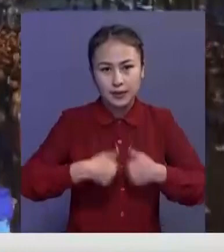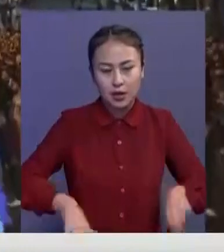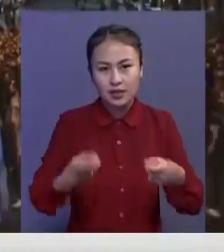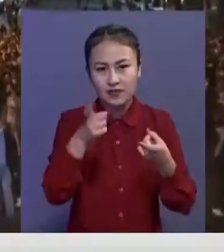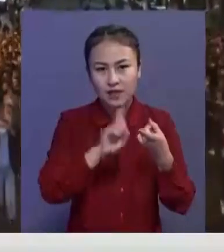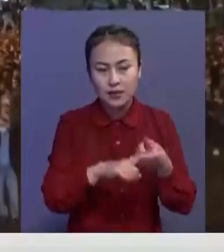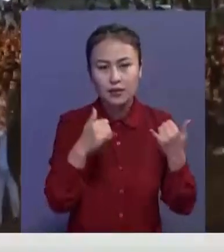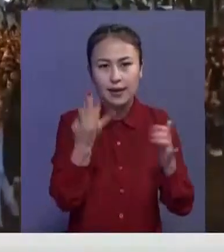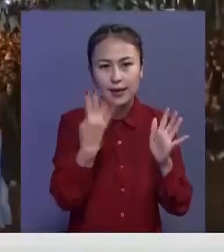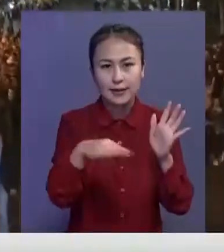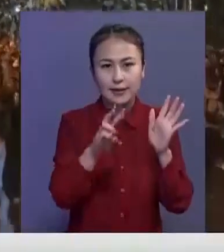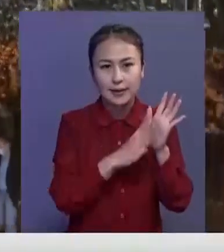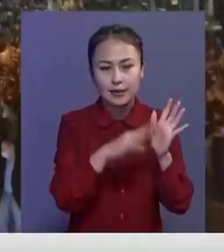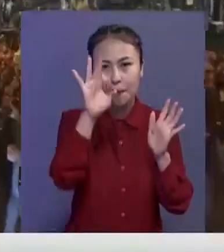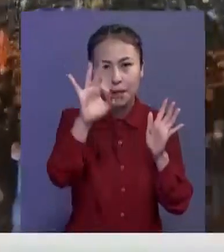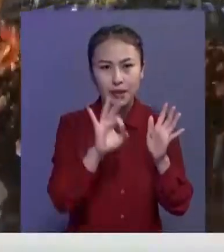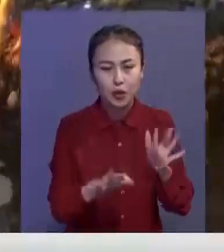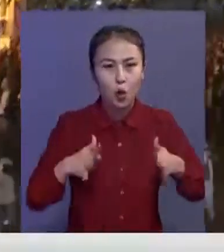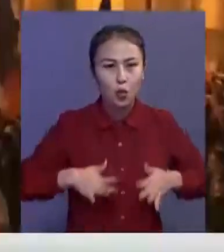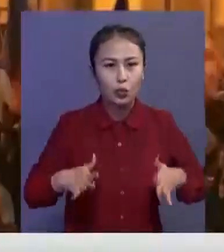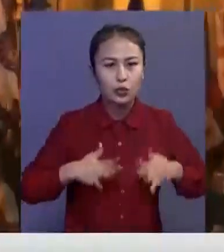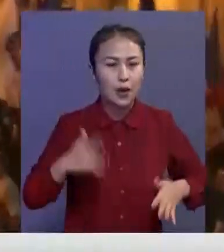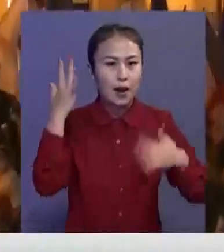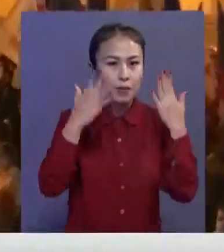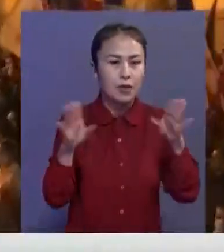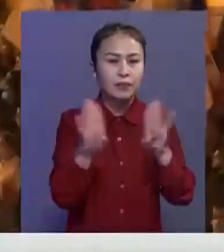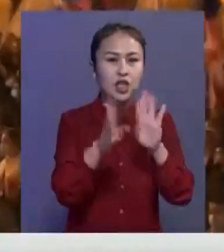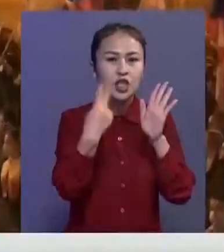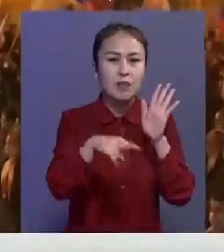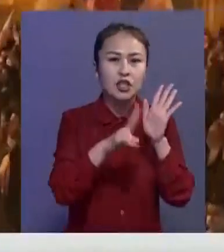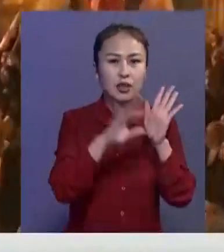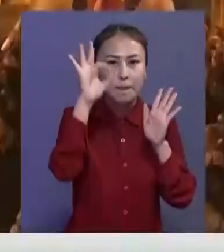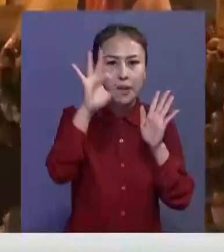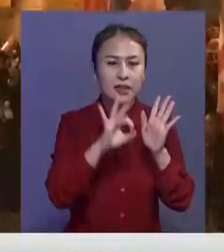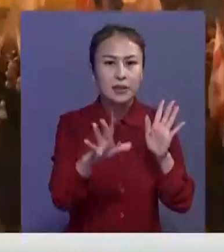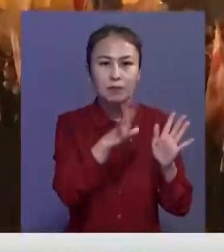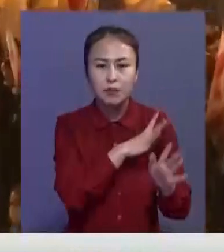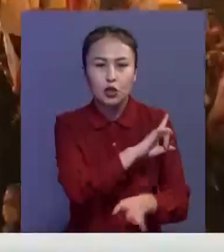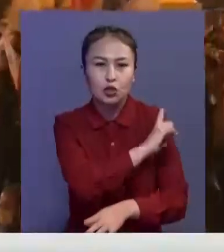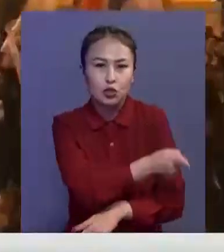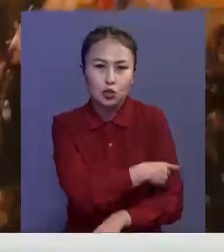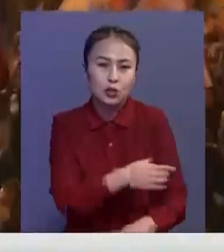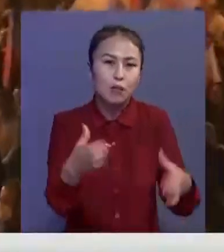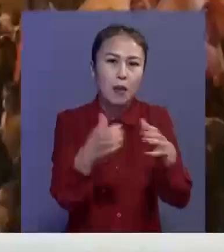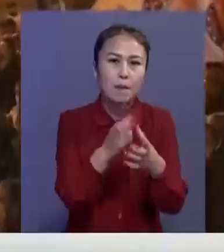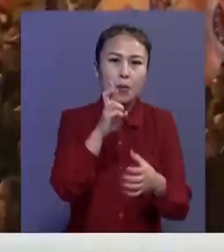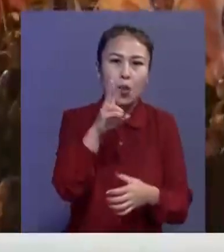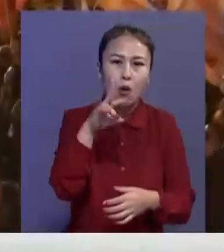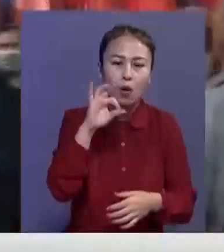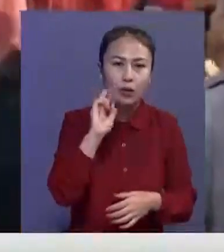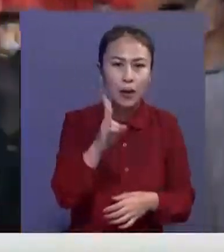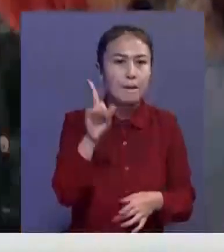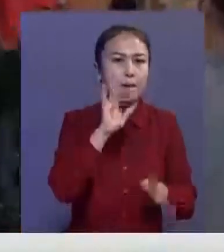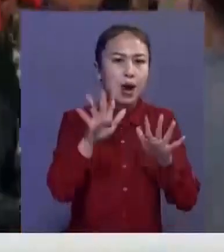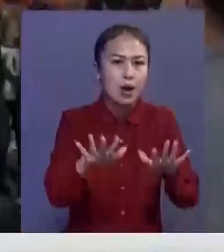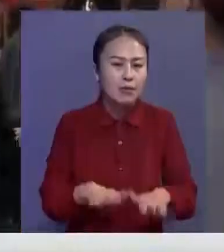бойынша 48% дауыс жинаған Грузин Арманы мен 27% дауысқа ие болған Күш бірлікте оппозициялық блогы парламентке